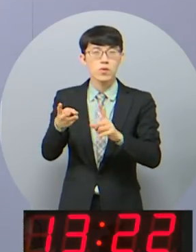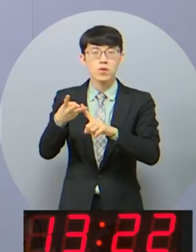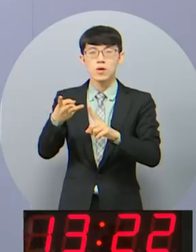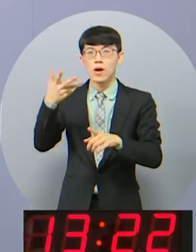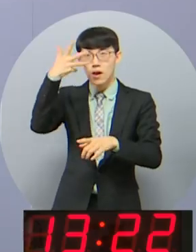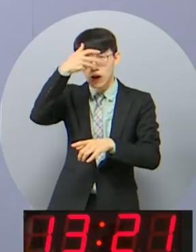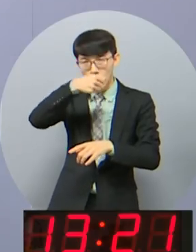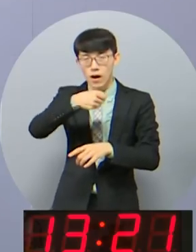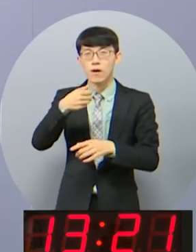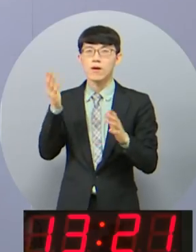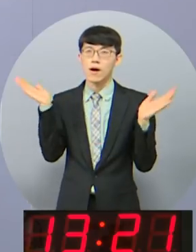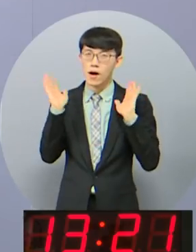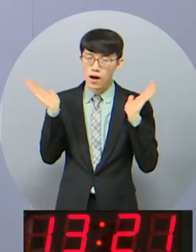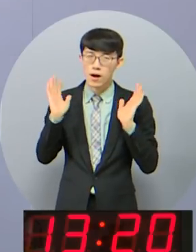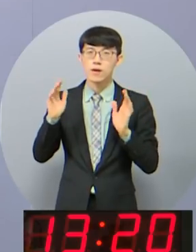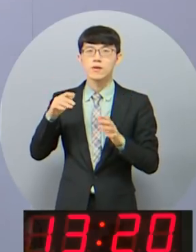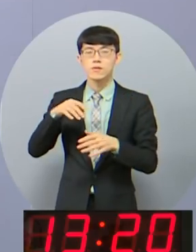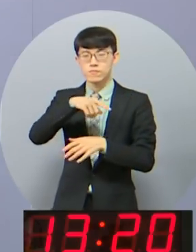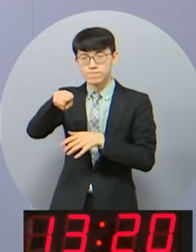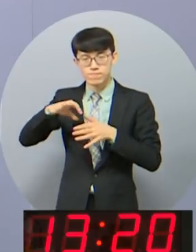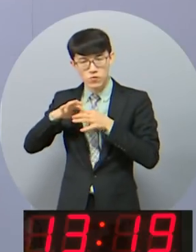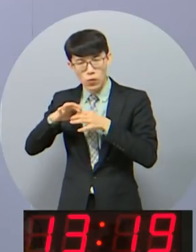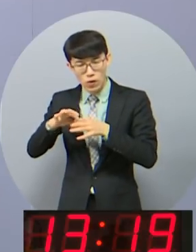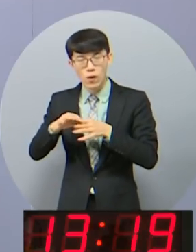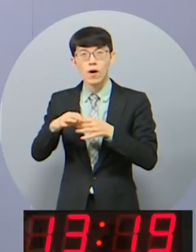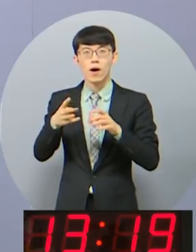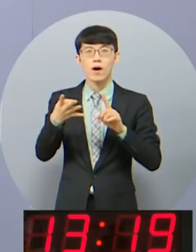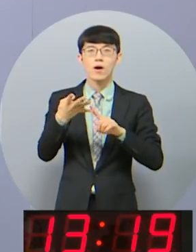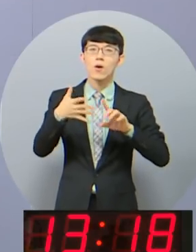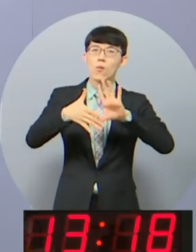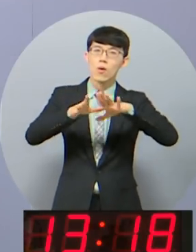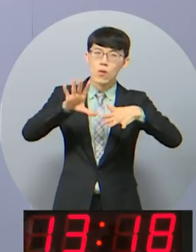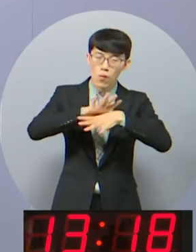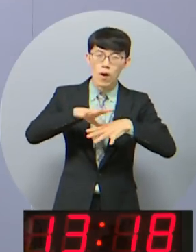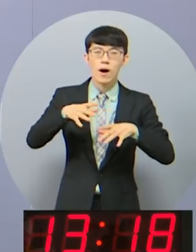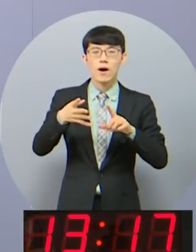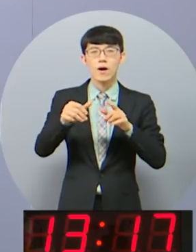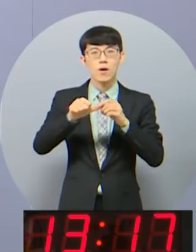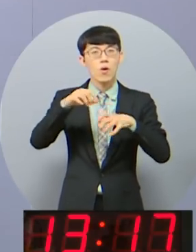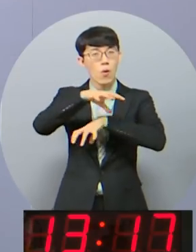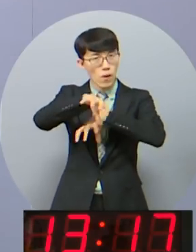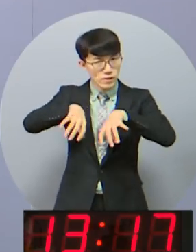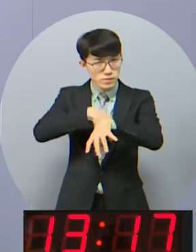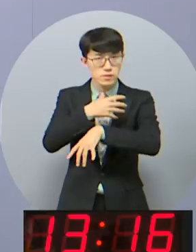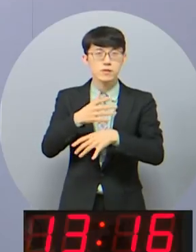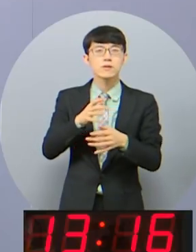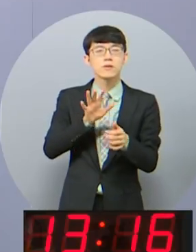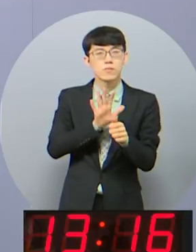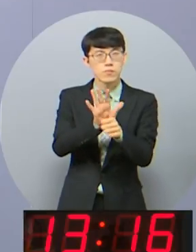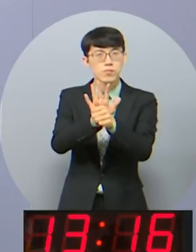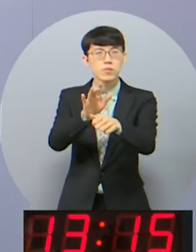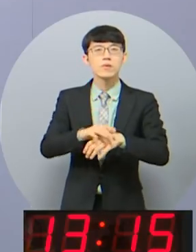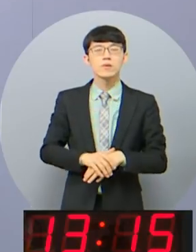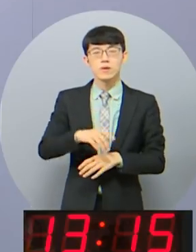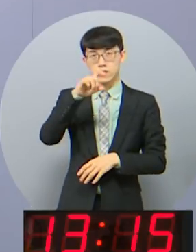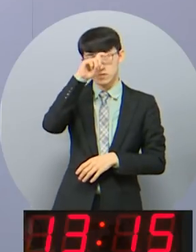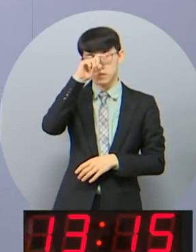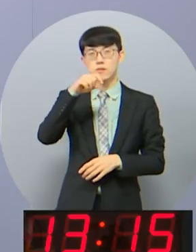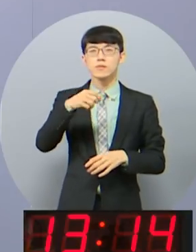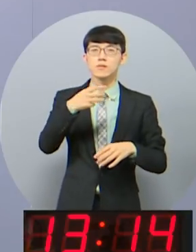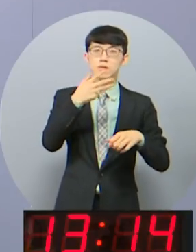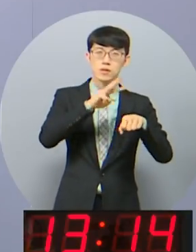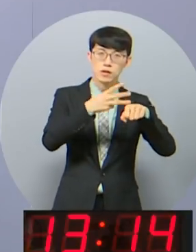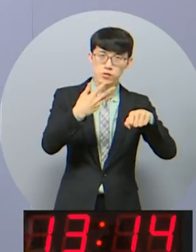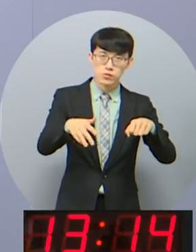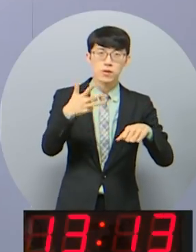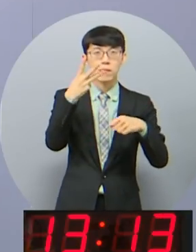老幼弱势关怀和文化环境创生等各方面，希望让我们在淡水、巴里、三支